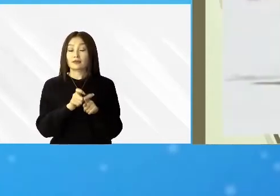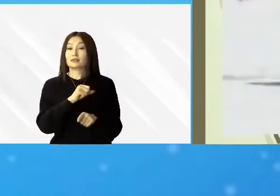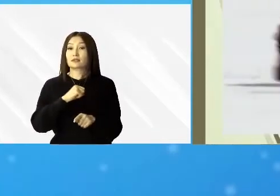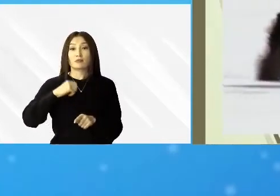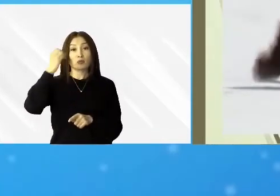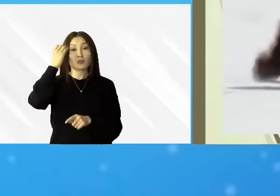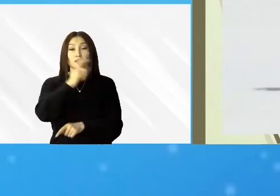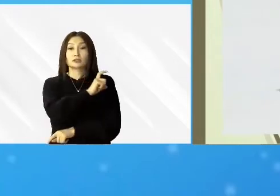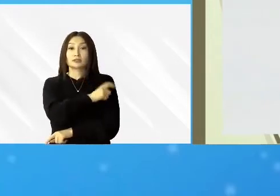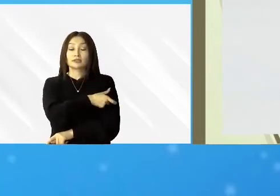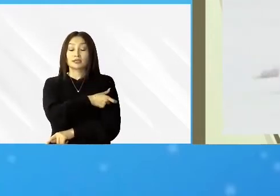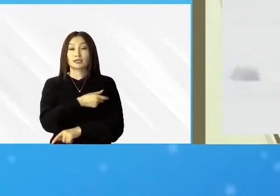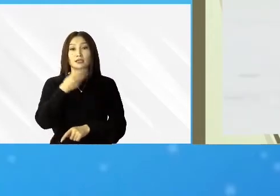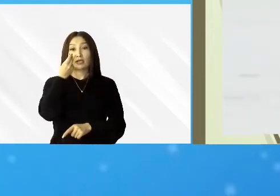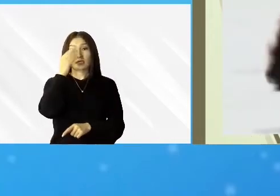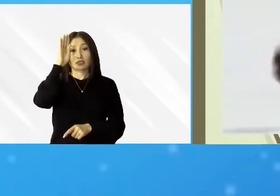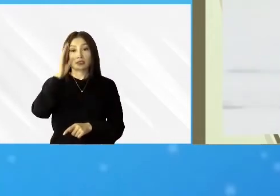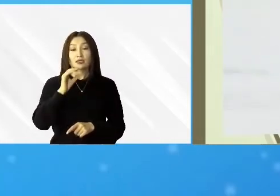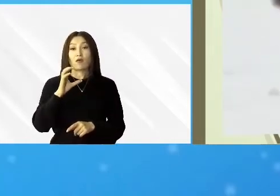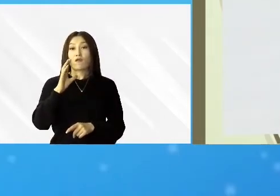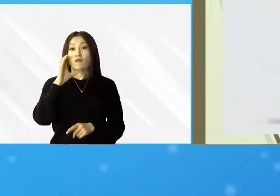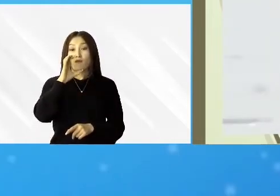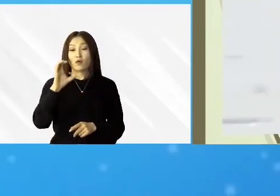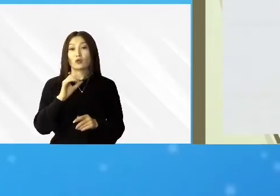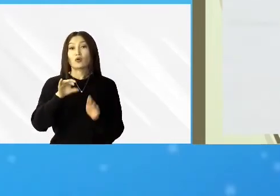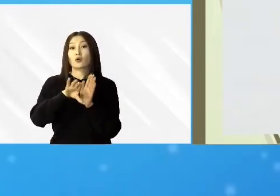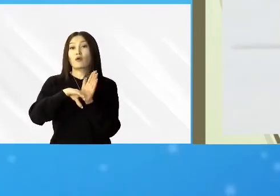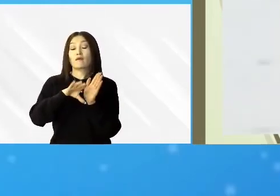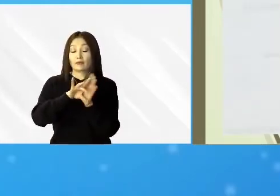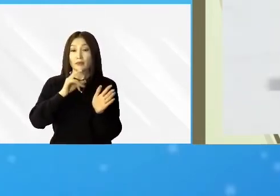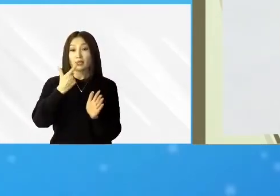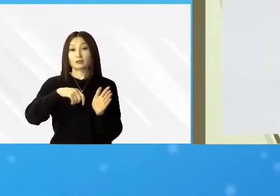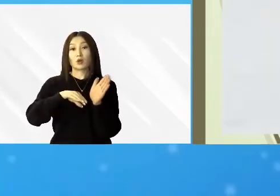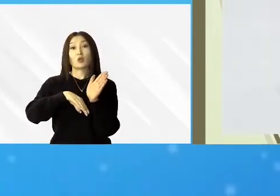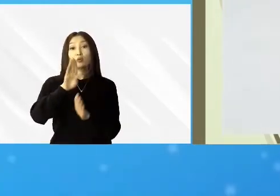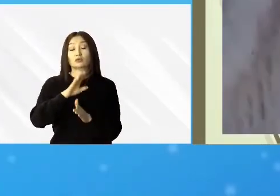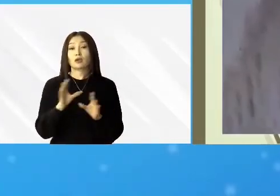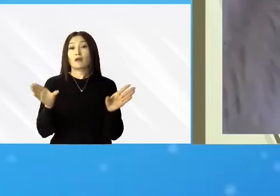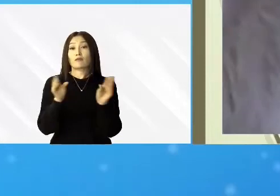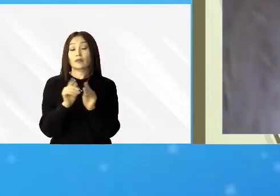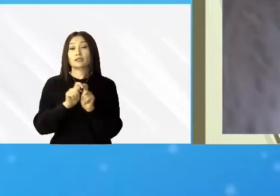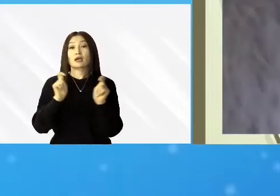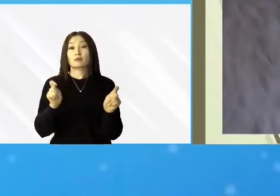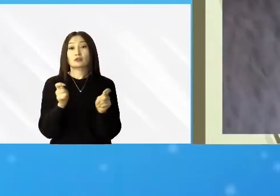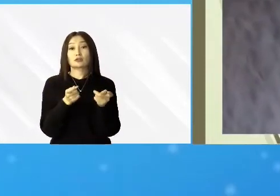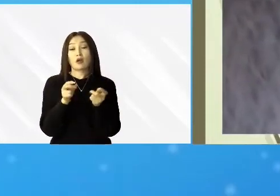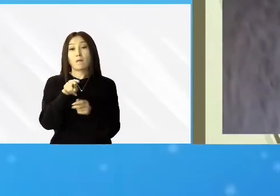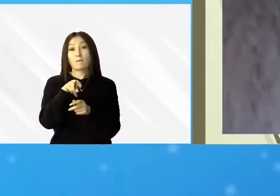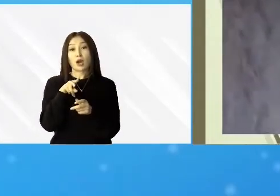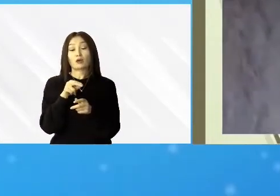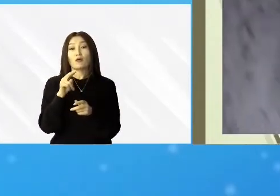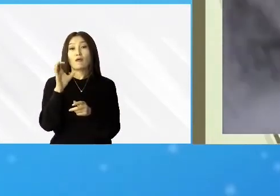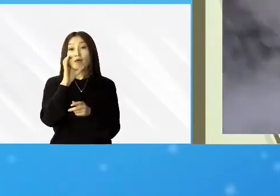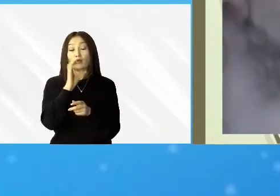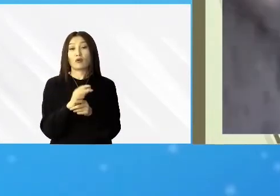самый мудрый и сильный самец. Он же выбирает себе лучшую самку. Вместе они образуют доминирующую пару волков,